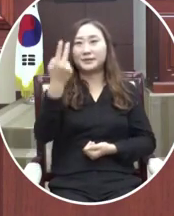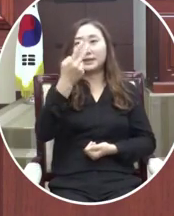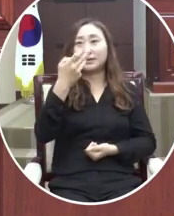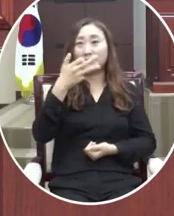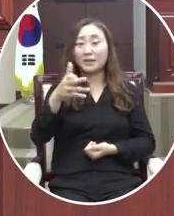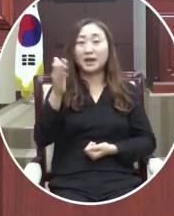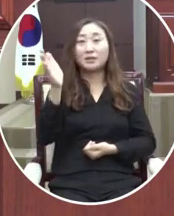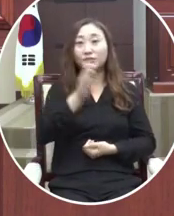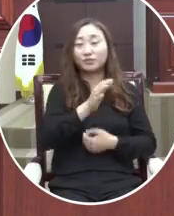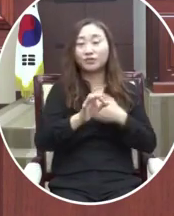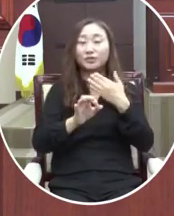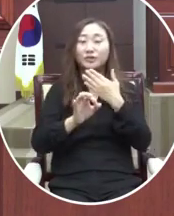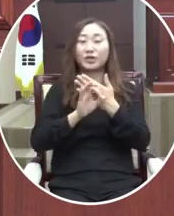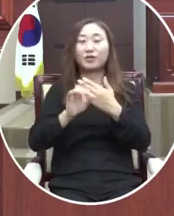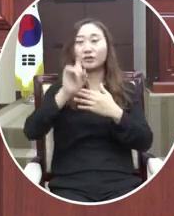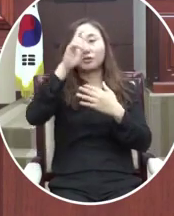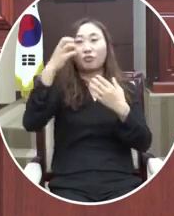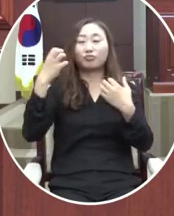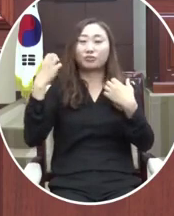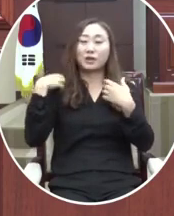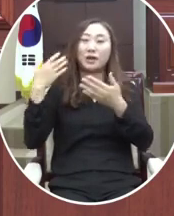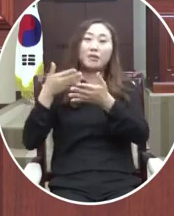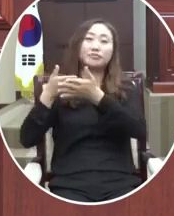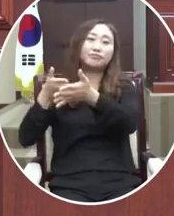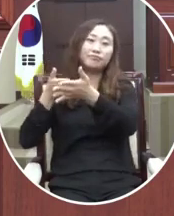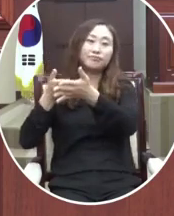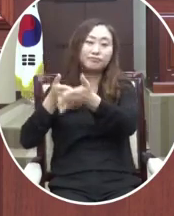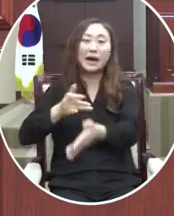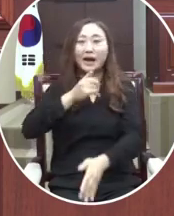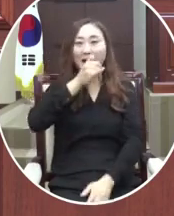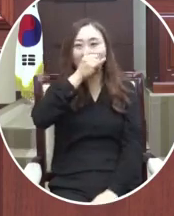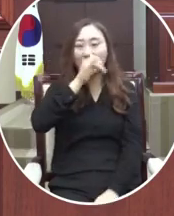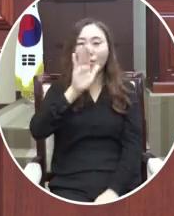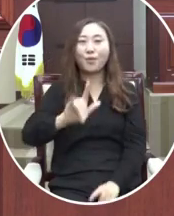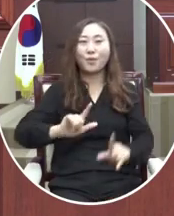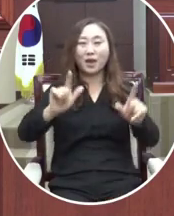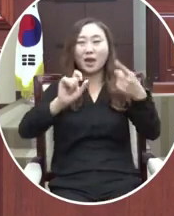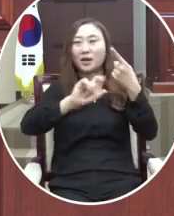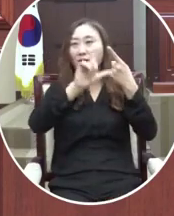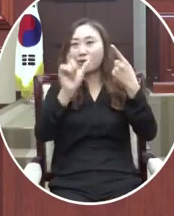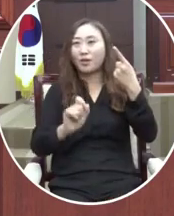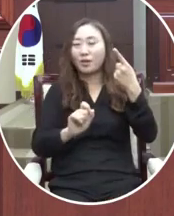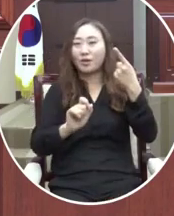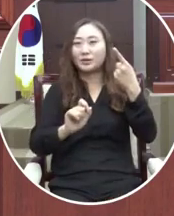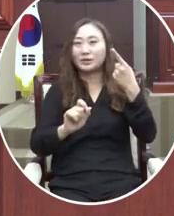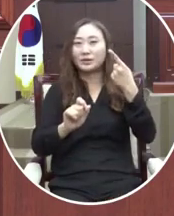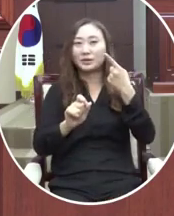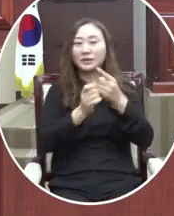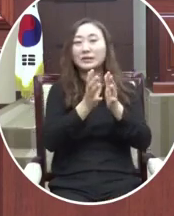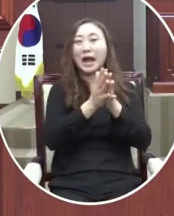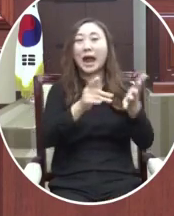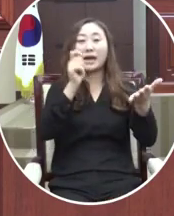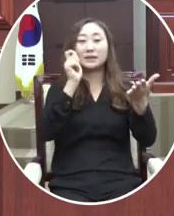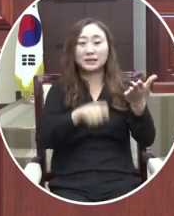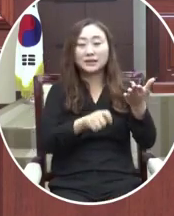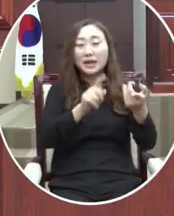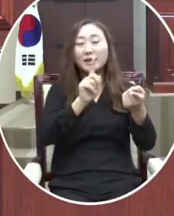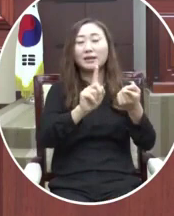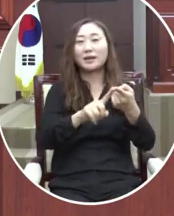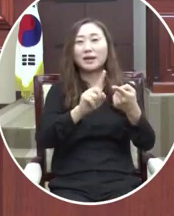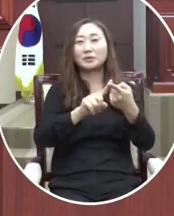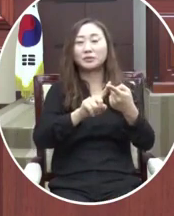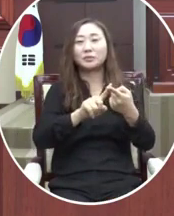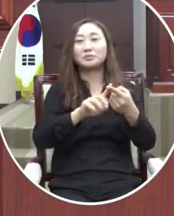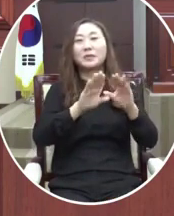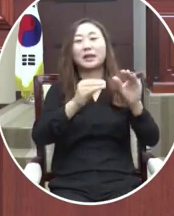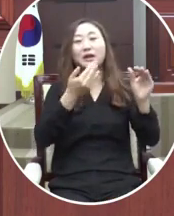2018년부터 구토 교통부에 수차례 건의하여 올해 1월 재건축 안전진단 기준 화를 이끌어냈고 그